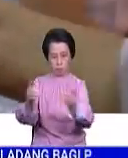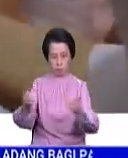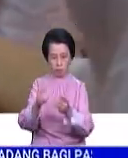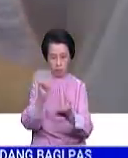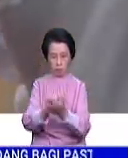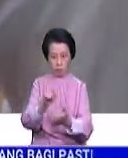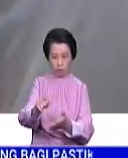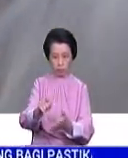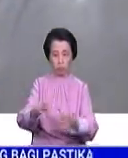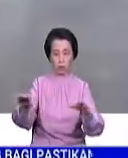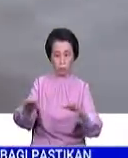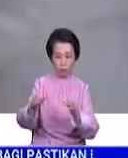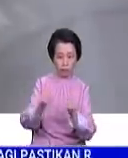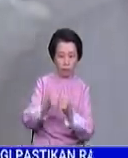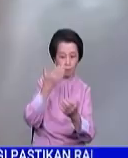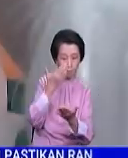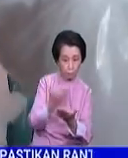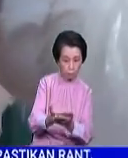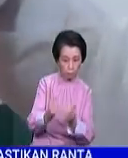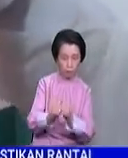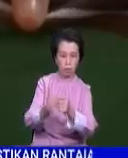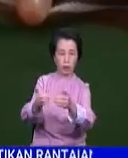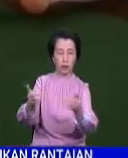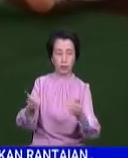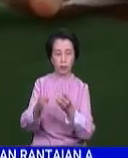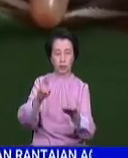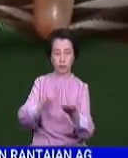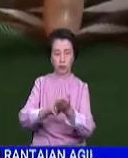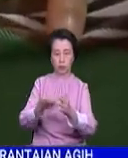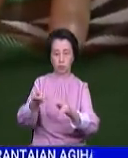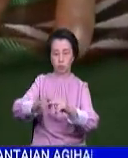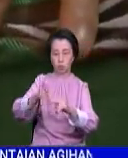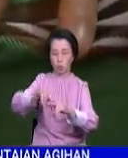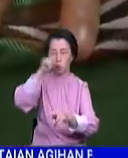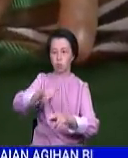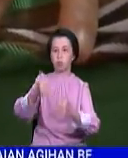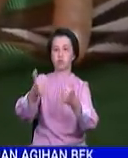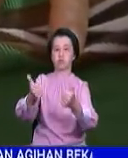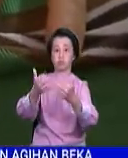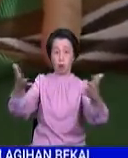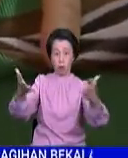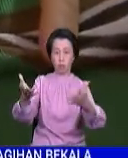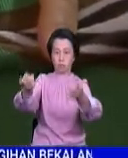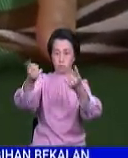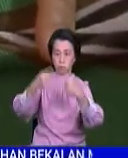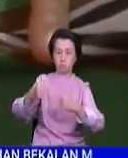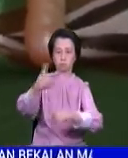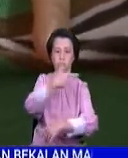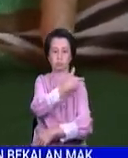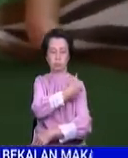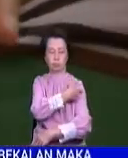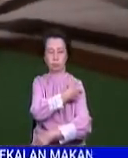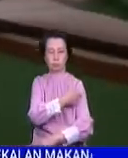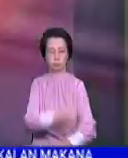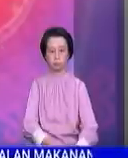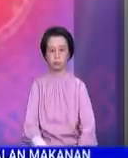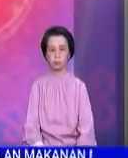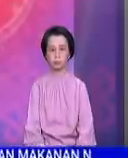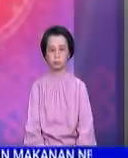berkata ia berjalan dengan baik dan antara daerah merekodkan peringkatan ketara dalam pendaftaran dan penerima suntikan vaksin.